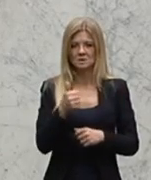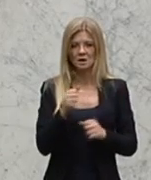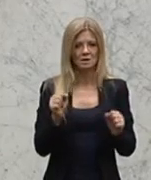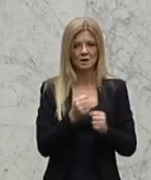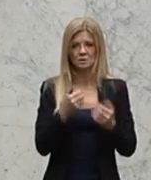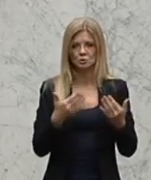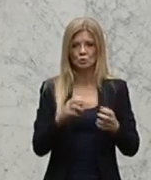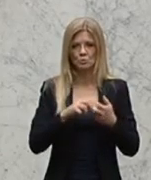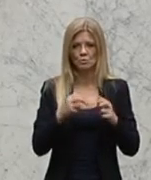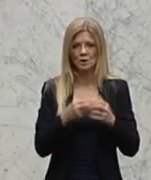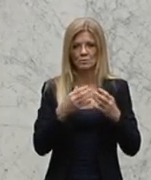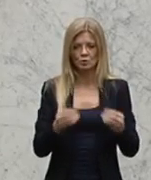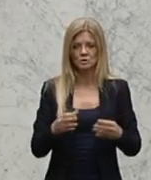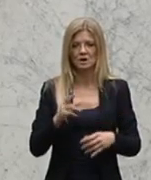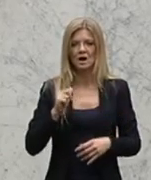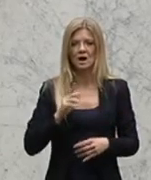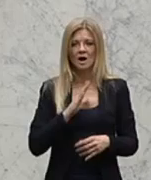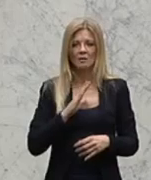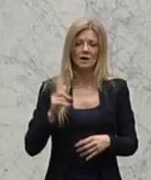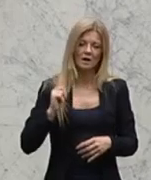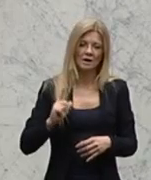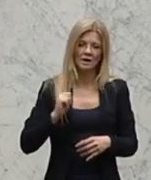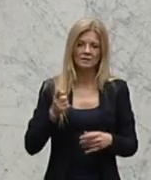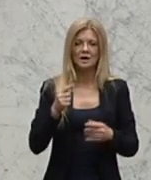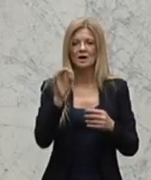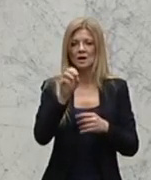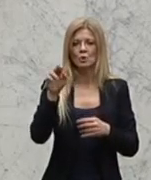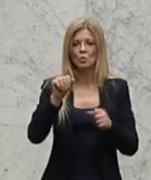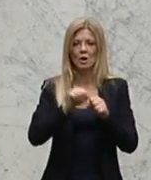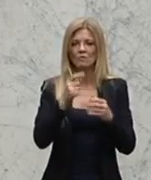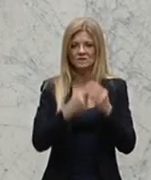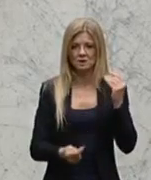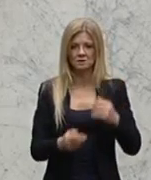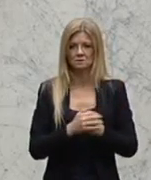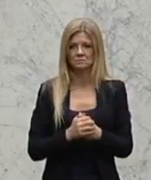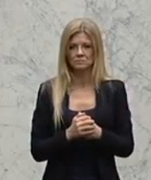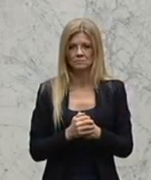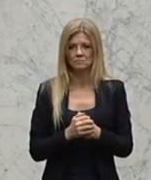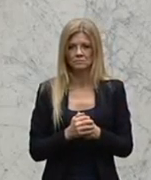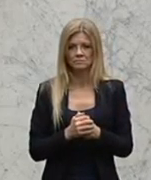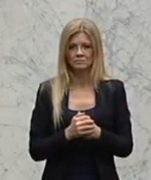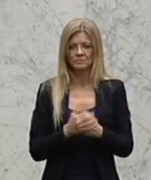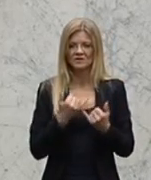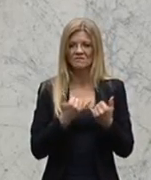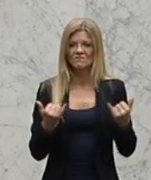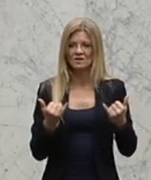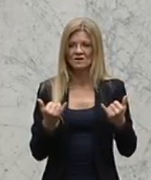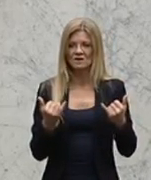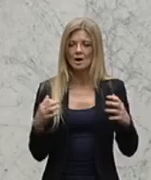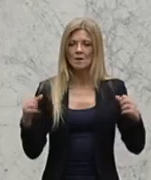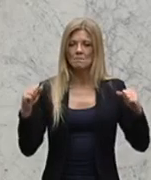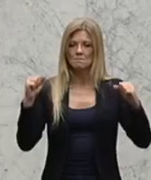lösen. Doch leider scheint die EU auch hier vollends zu versagen. Ein Pakt, wie er